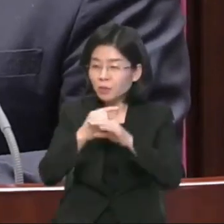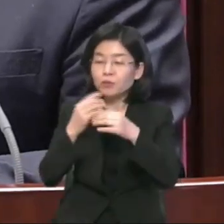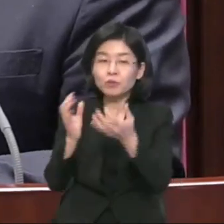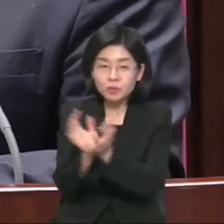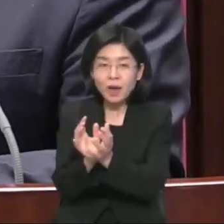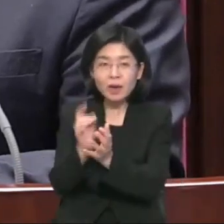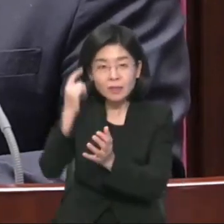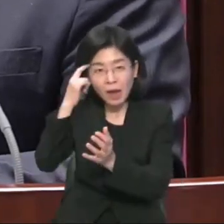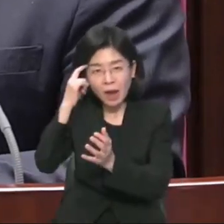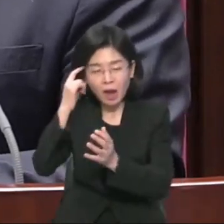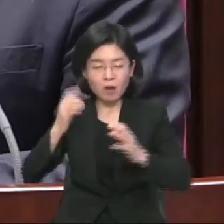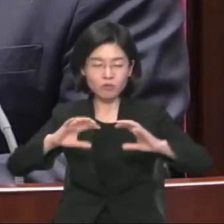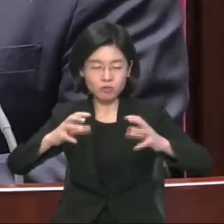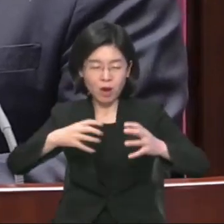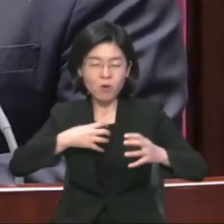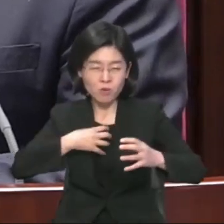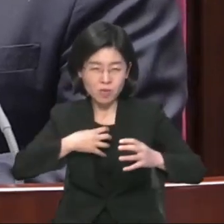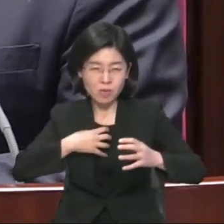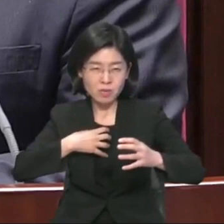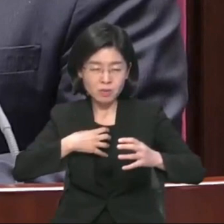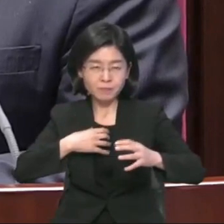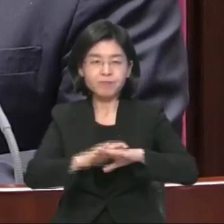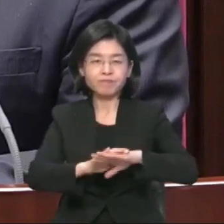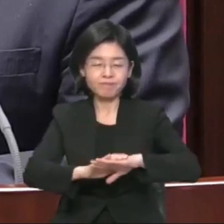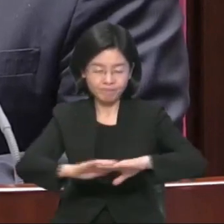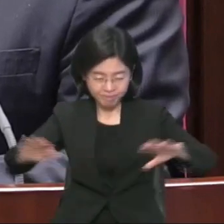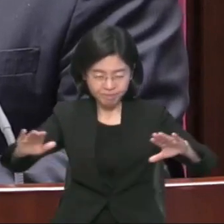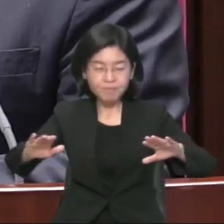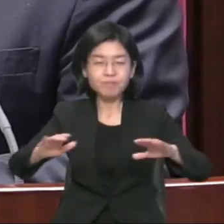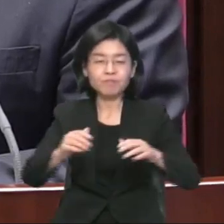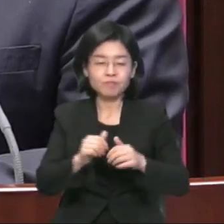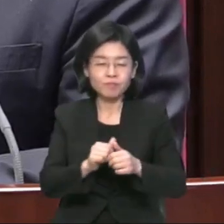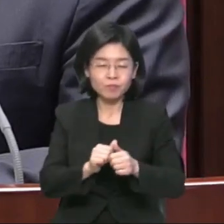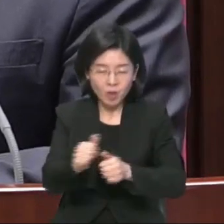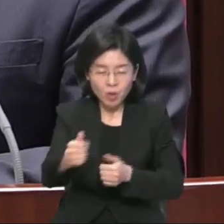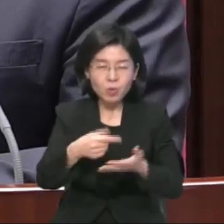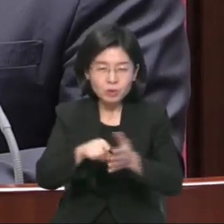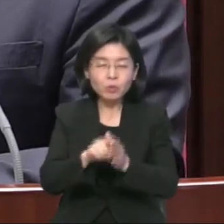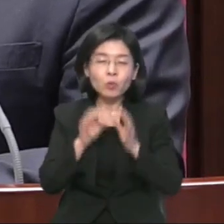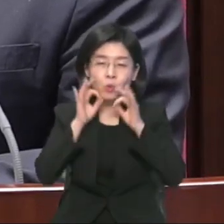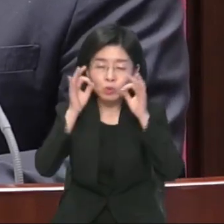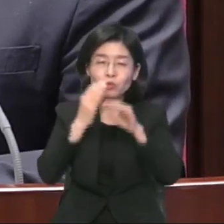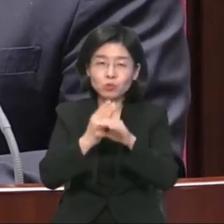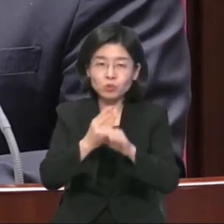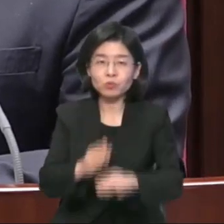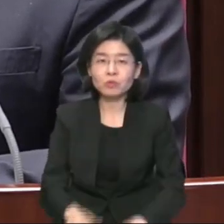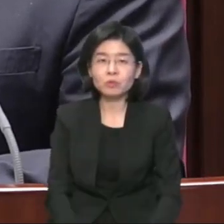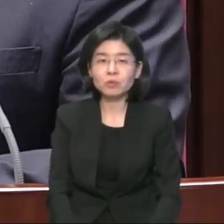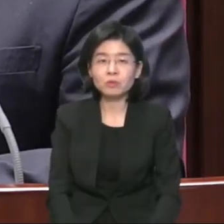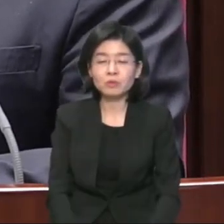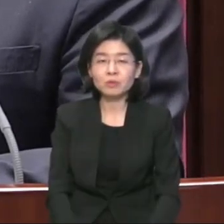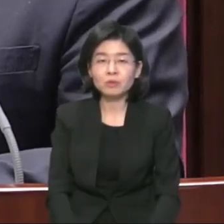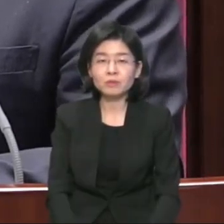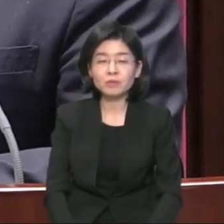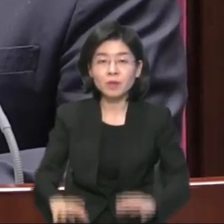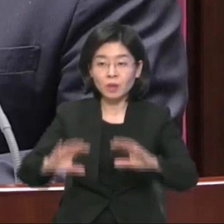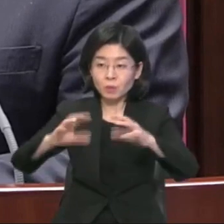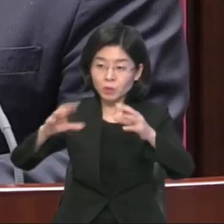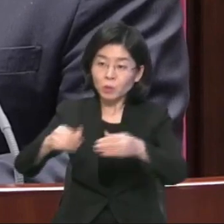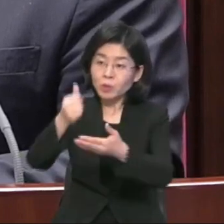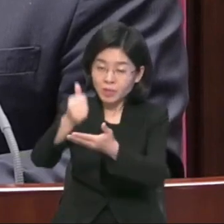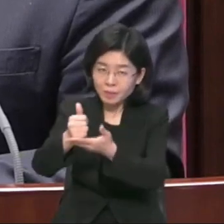규정하고 국난을 극복하기 위해서 많이 노력해오고 있습니다. 총리님이 이런 것들을